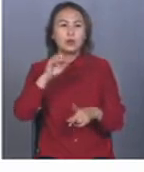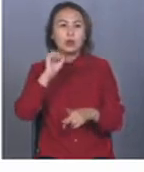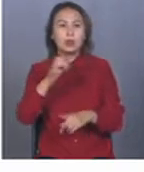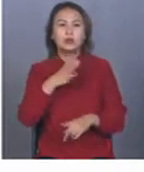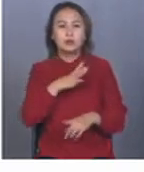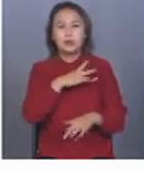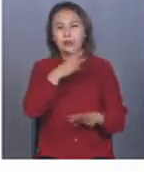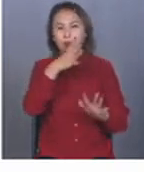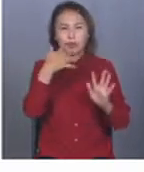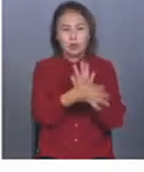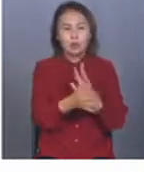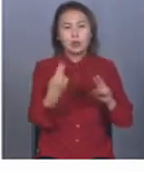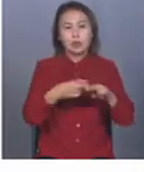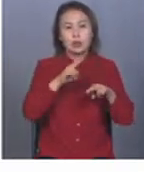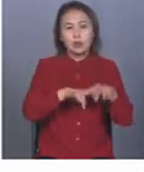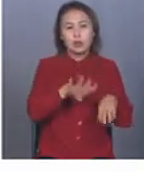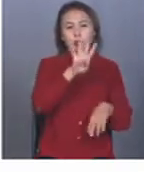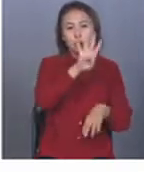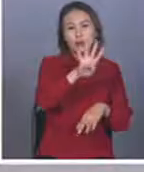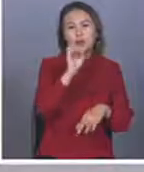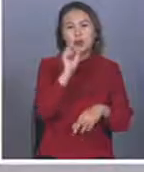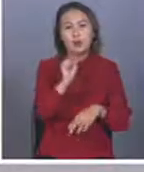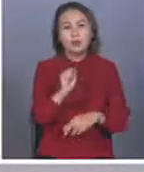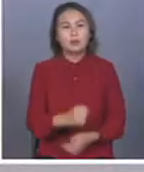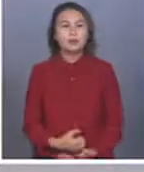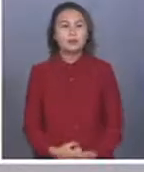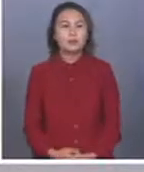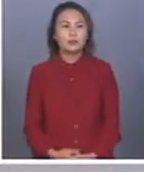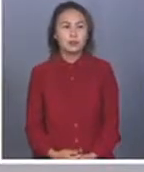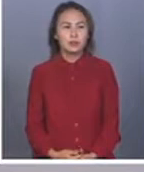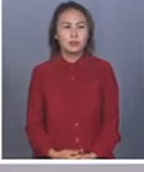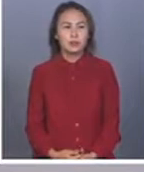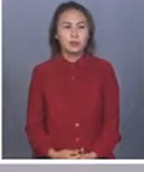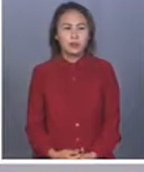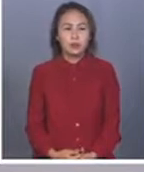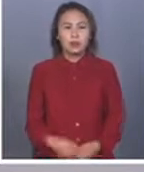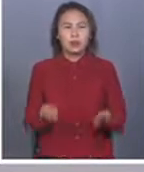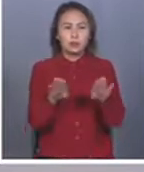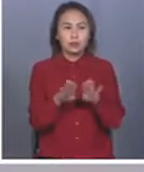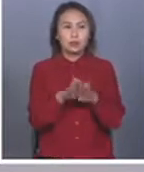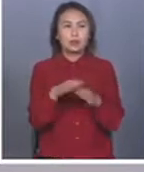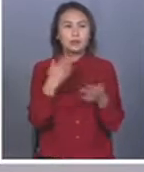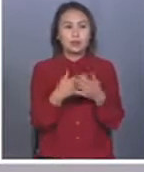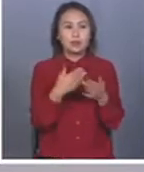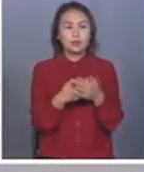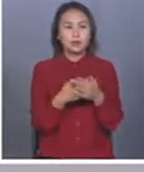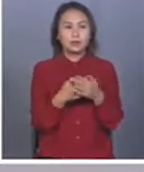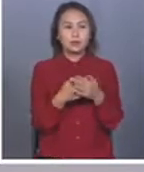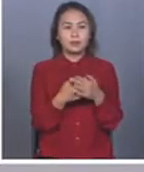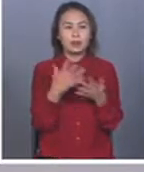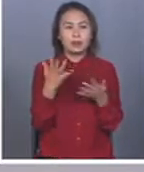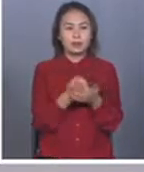жұмсамай 4 еселенген a деп жаза саламын. Бұнда да p дегеніміз периметр. Енді осы периметр табуға